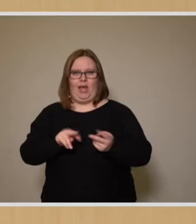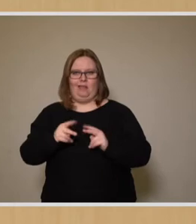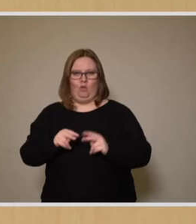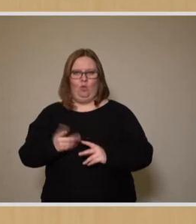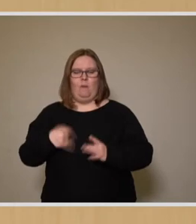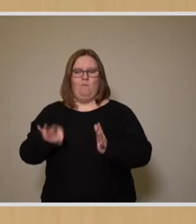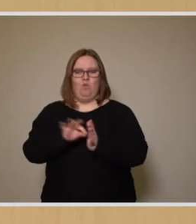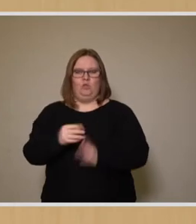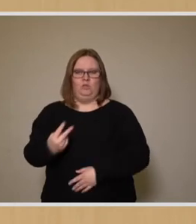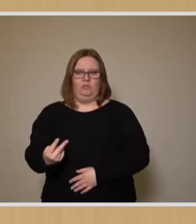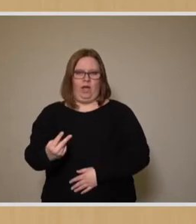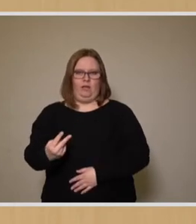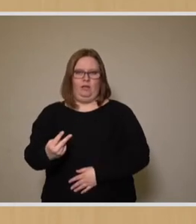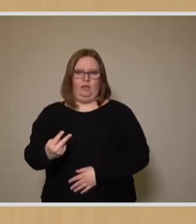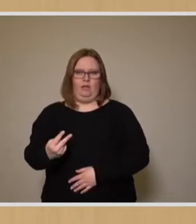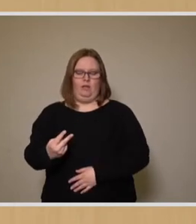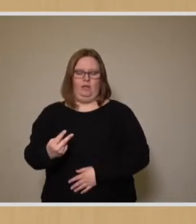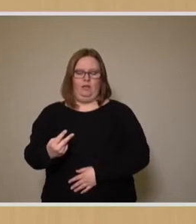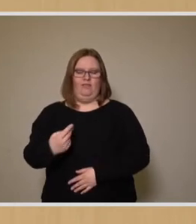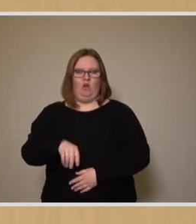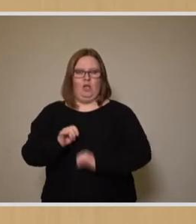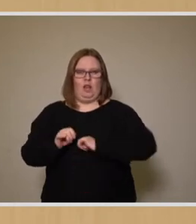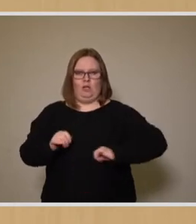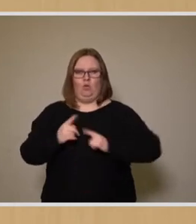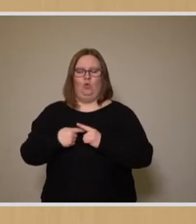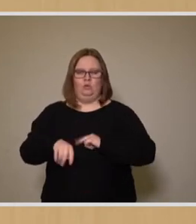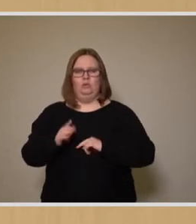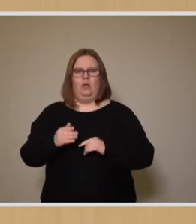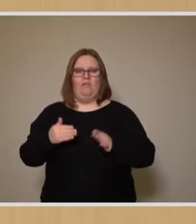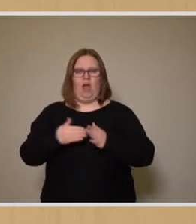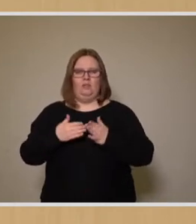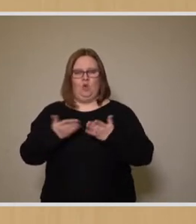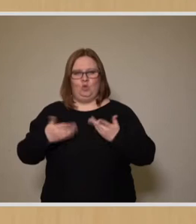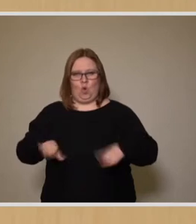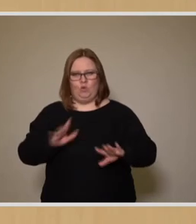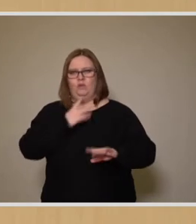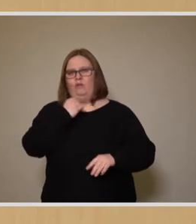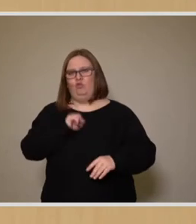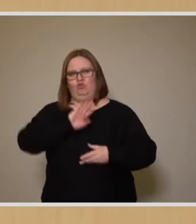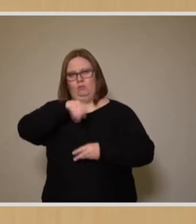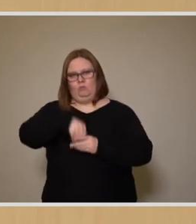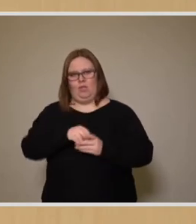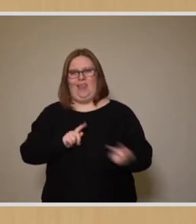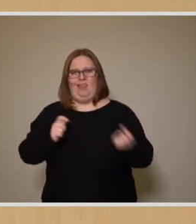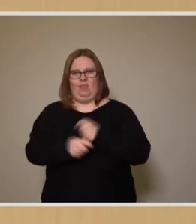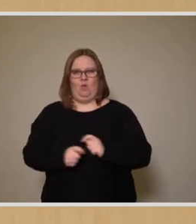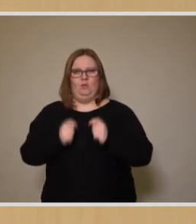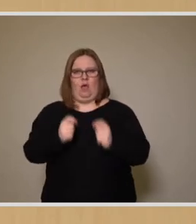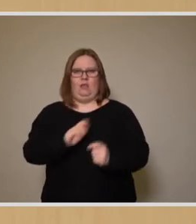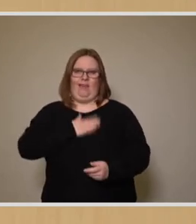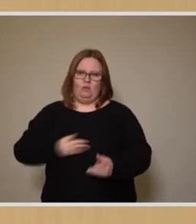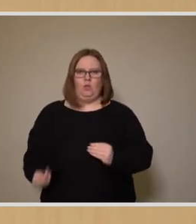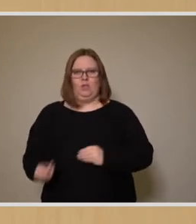in dem Punkt 2 des Antrages der Linken und der Fraktionslosen, die wollen wir mit diesem Änderungsantrag da gern